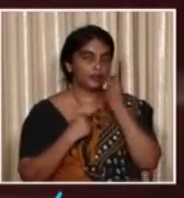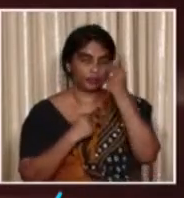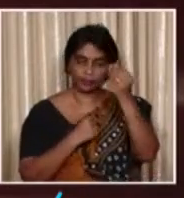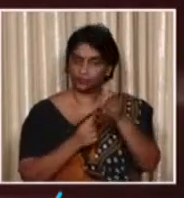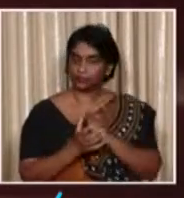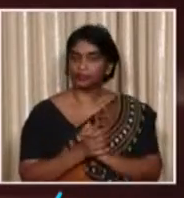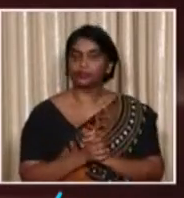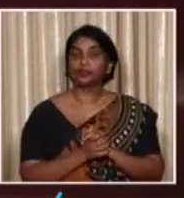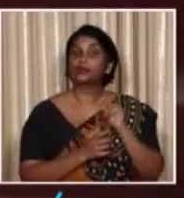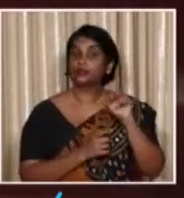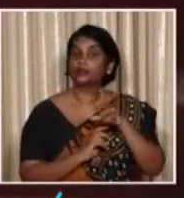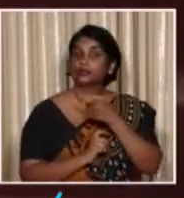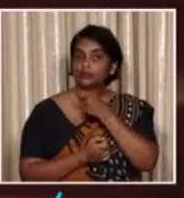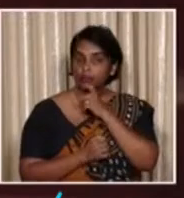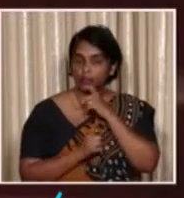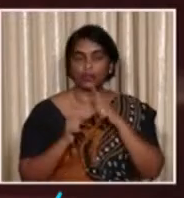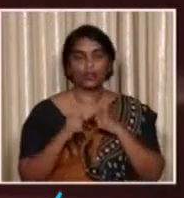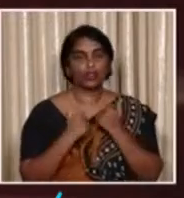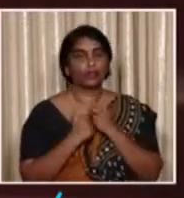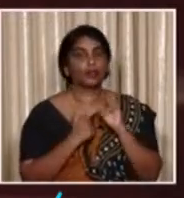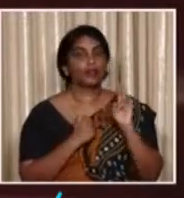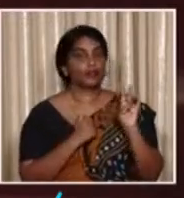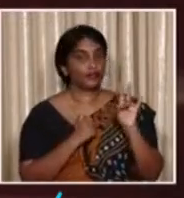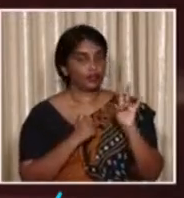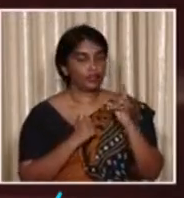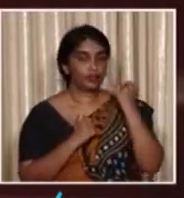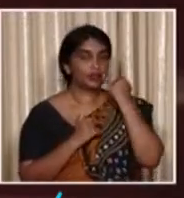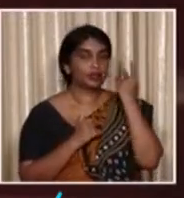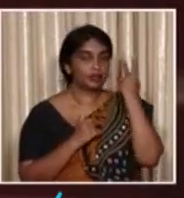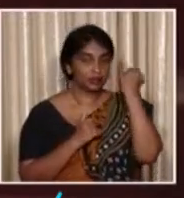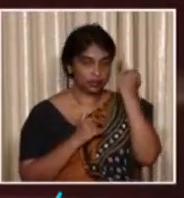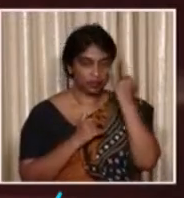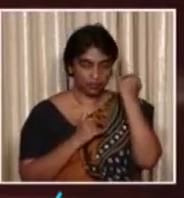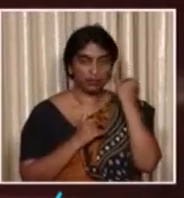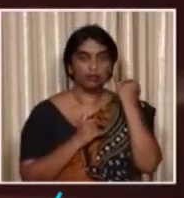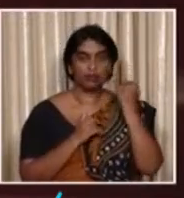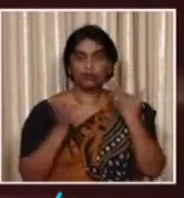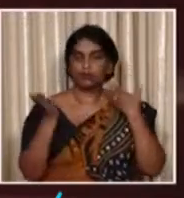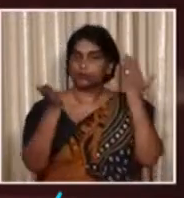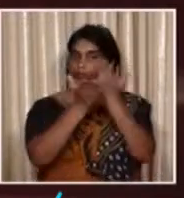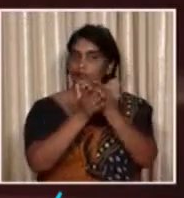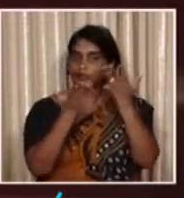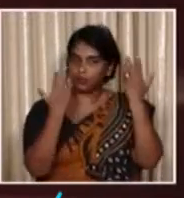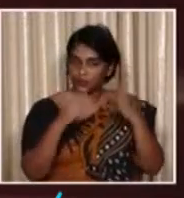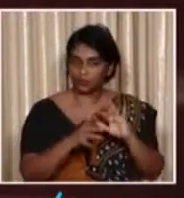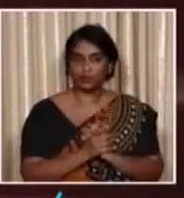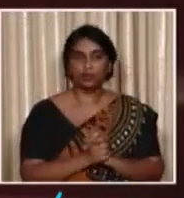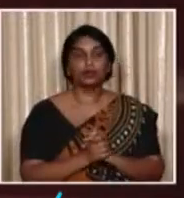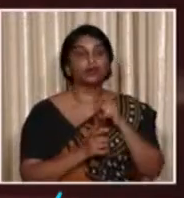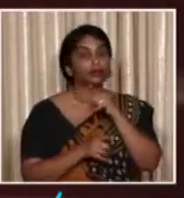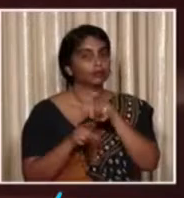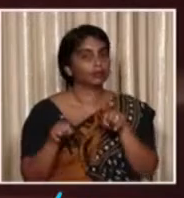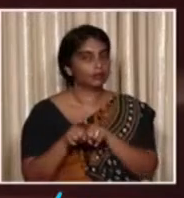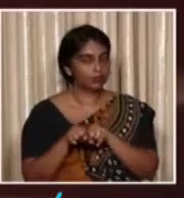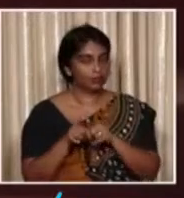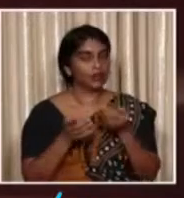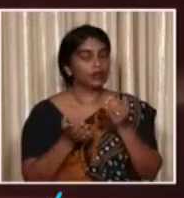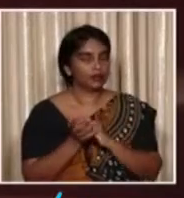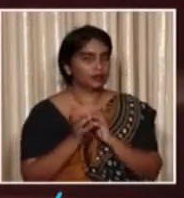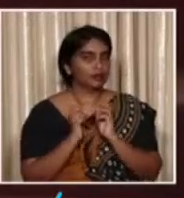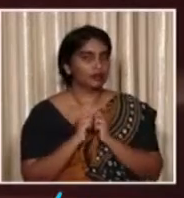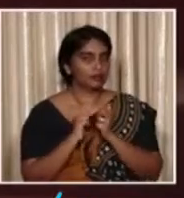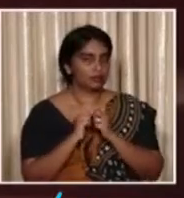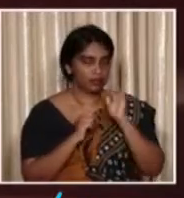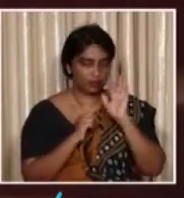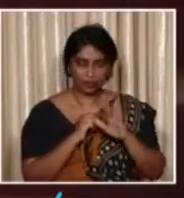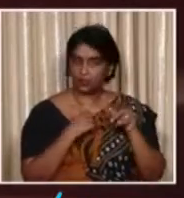ලදී. මෙම නඩුව අප්‍රේල් 25 වන දින සිංගප්පූරු මහාධිකරණයේ ගොනු කරන ලදී. ඊට අමතර ලෙස තවත් ගැටලුවක්